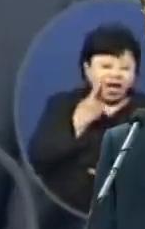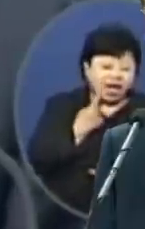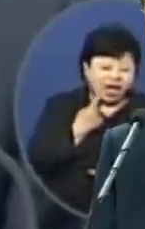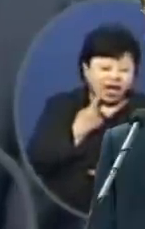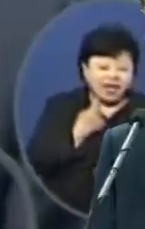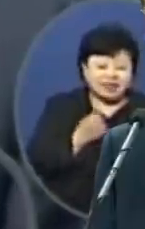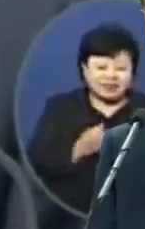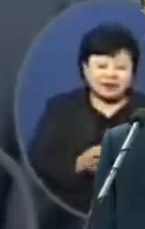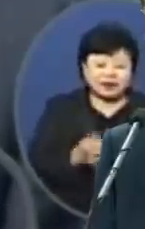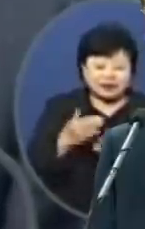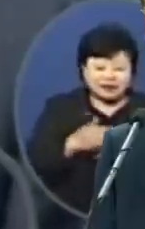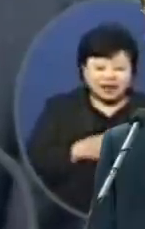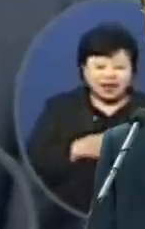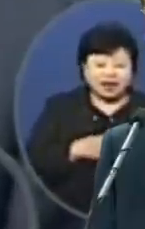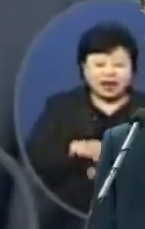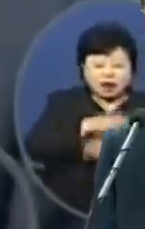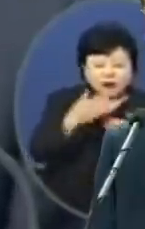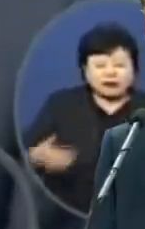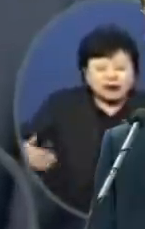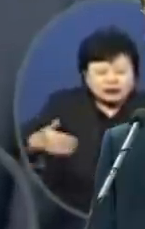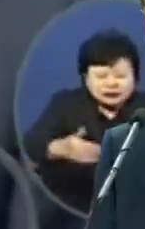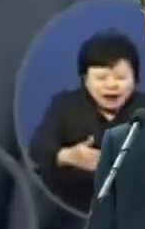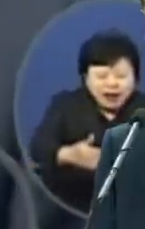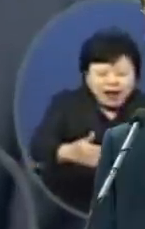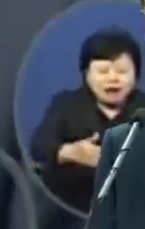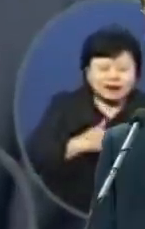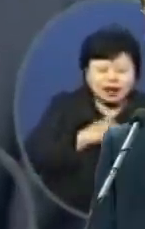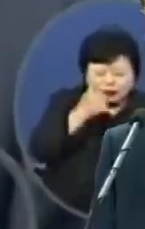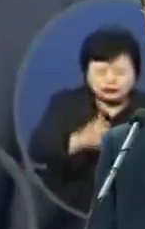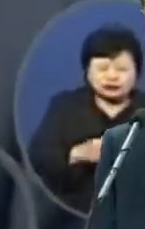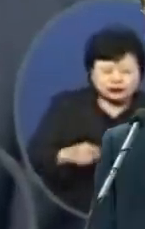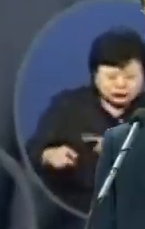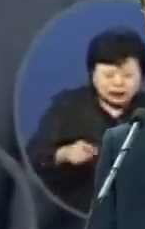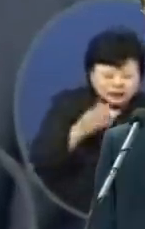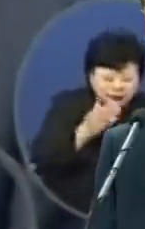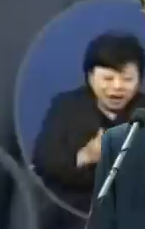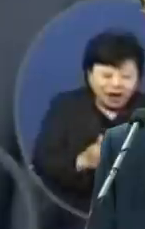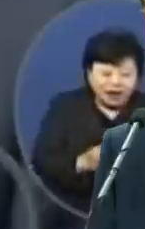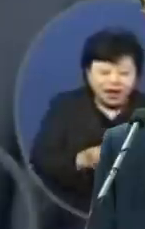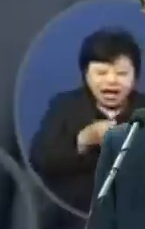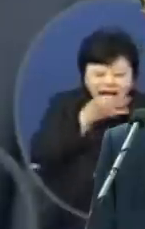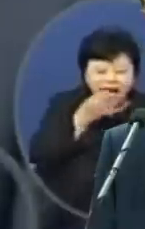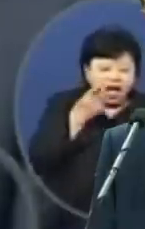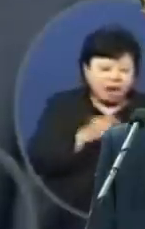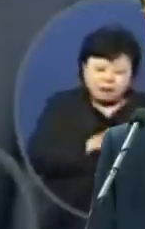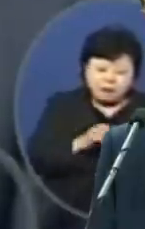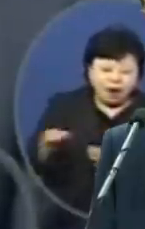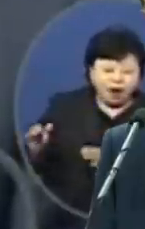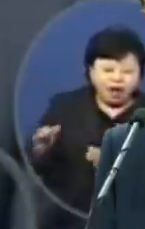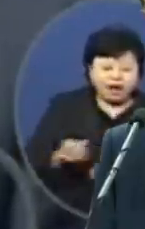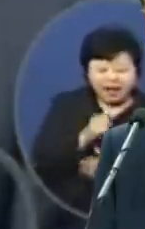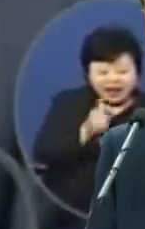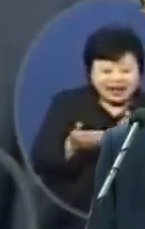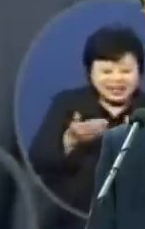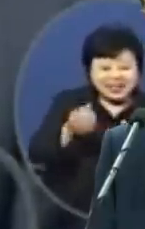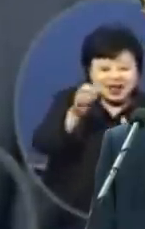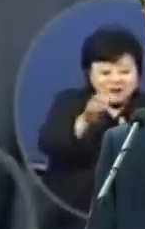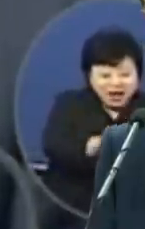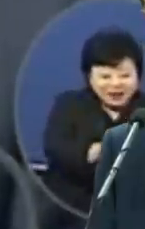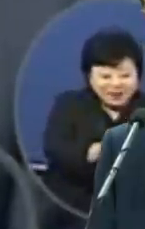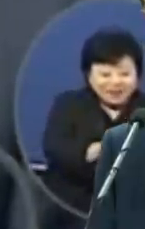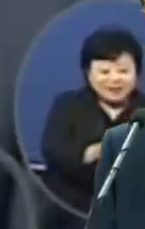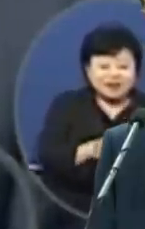욕심으로 말미암아 내가 모든 것을 다 끌어안고 내가 내 주인 노릇 하겠다고 하지 말고 탐심과 욕심을 다 버리고 하나님께 맡기고